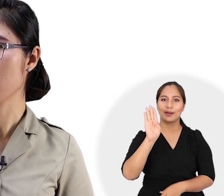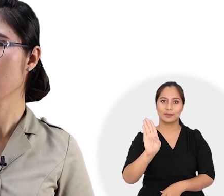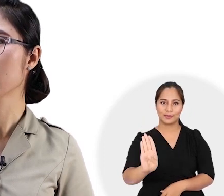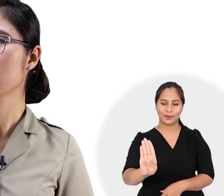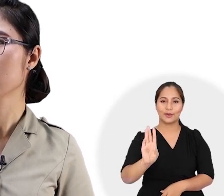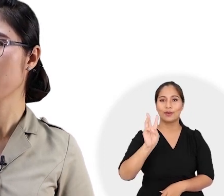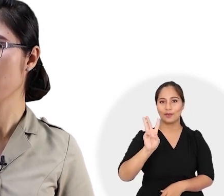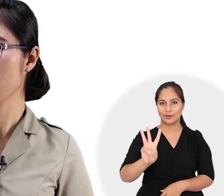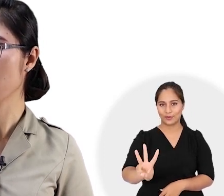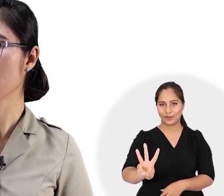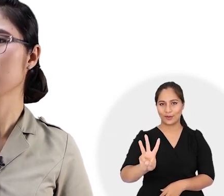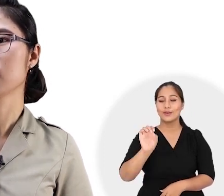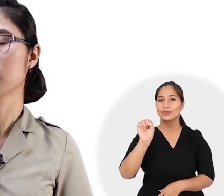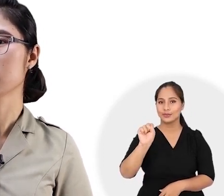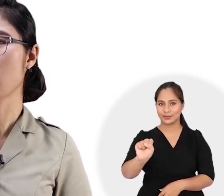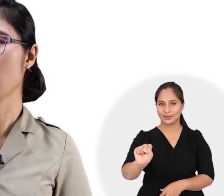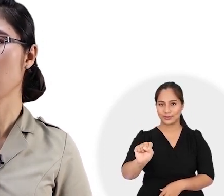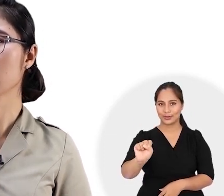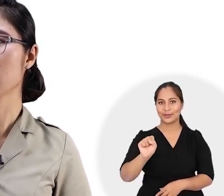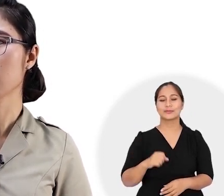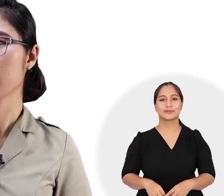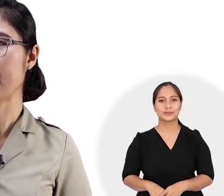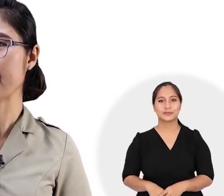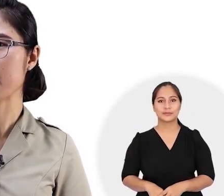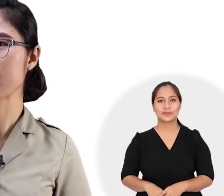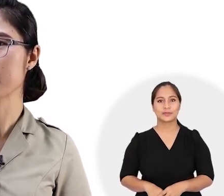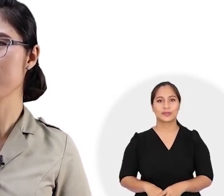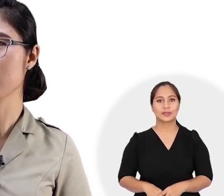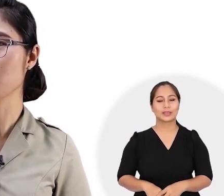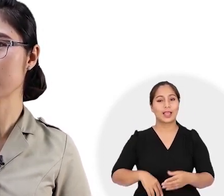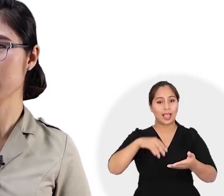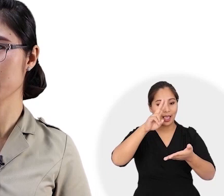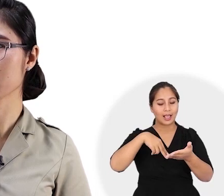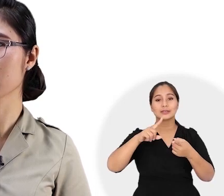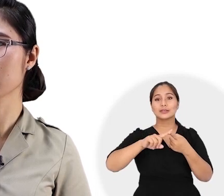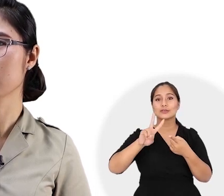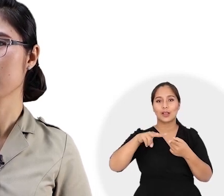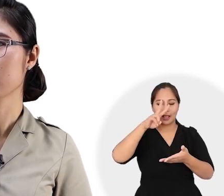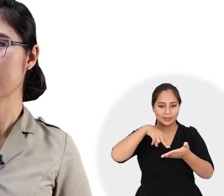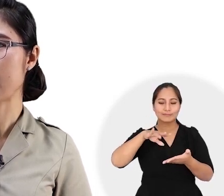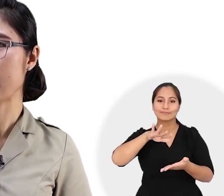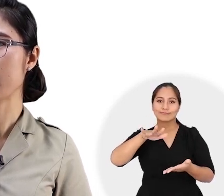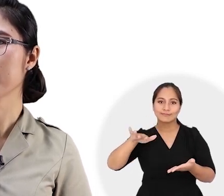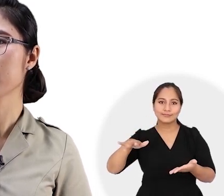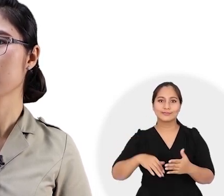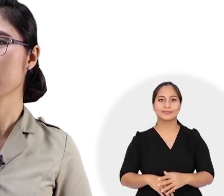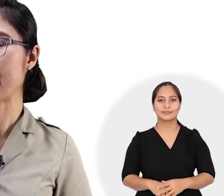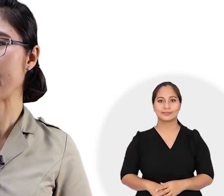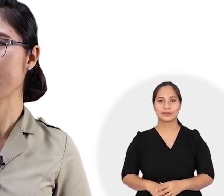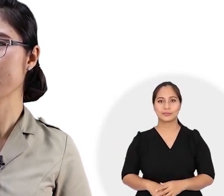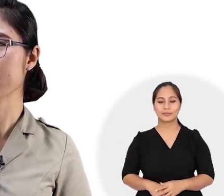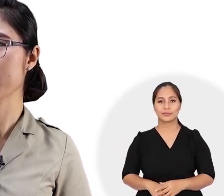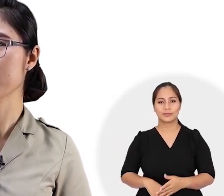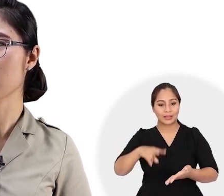บอวอ 2. อันคำศัพท์ที่มีตัวสะกด 3.